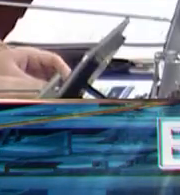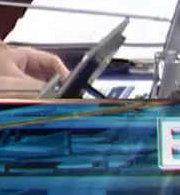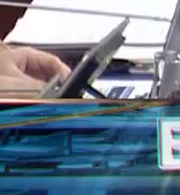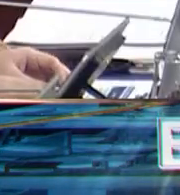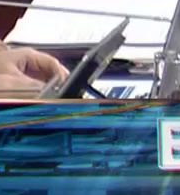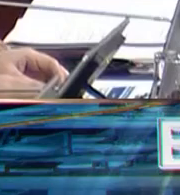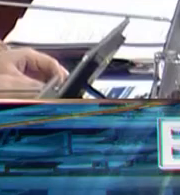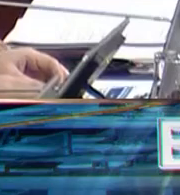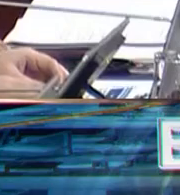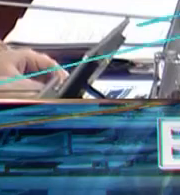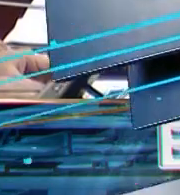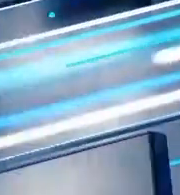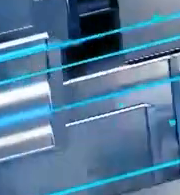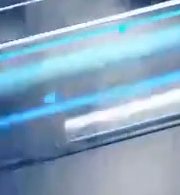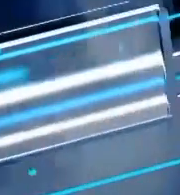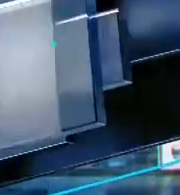күшейту қажет.